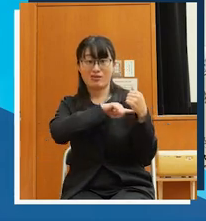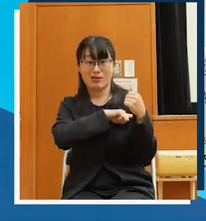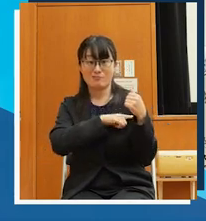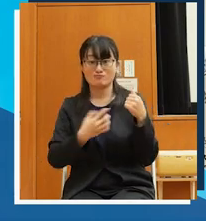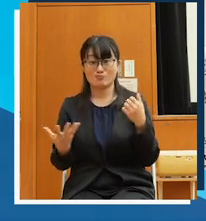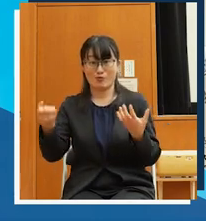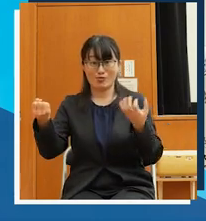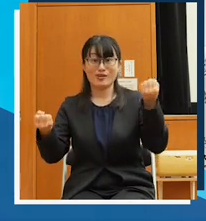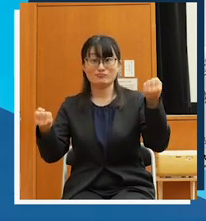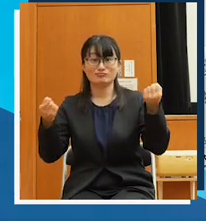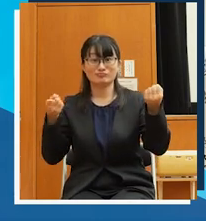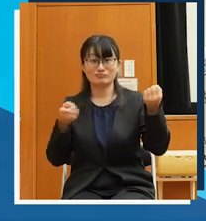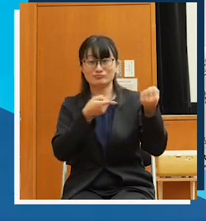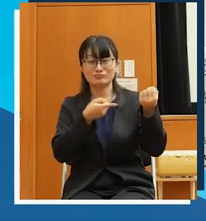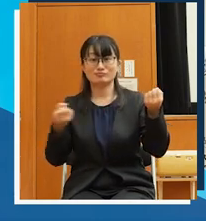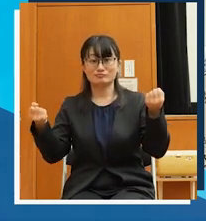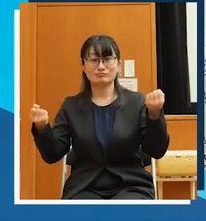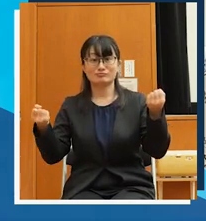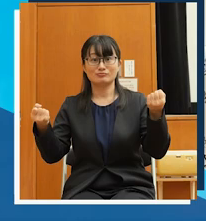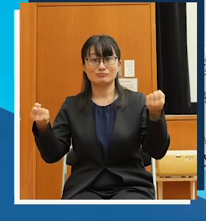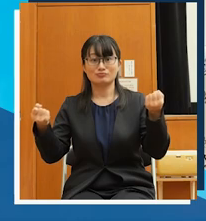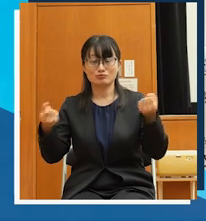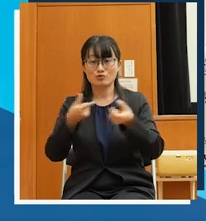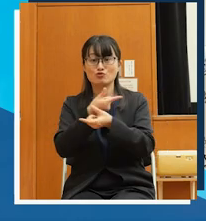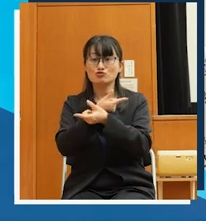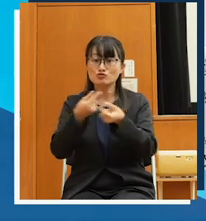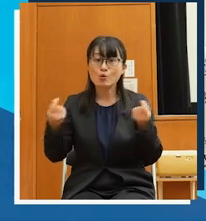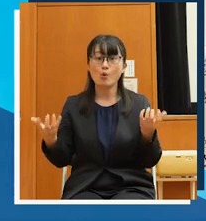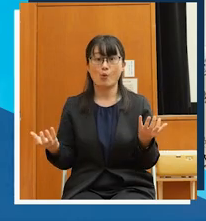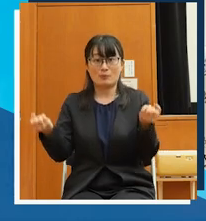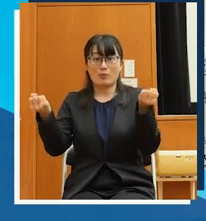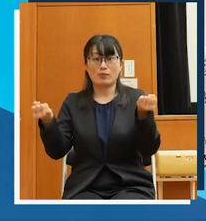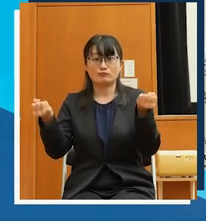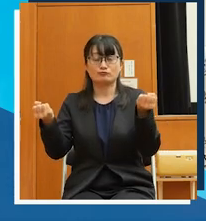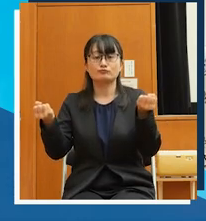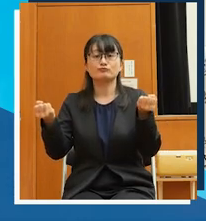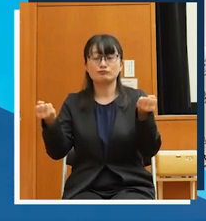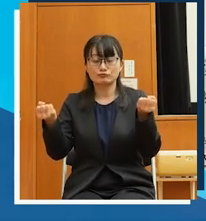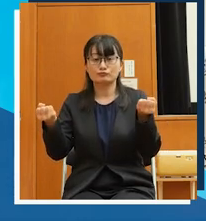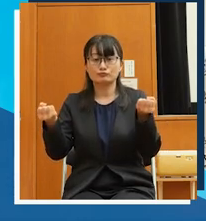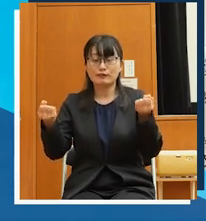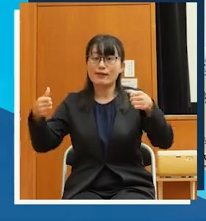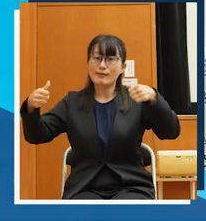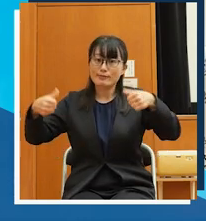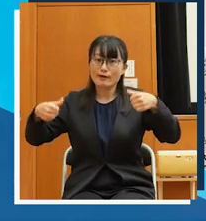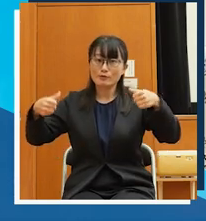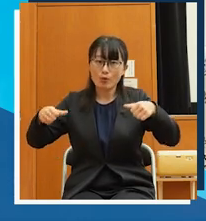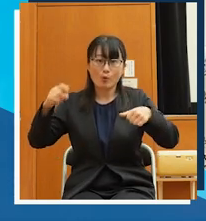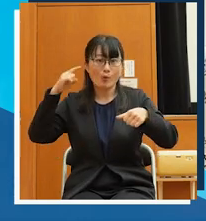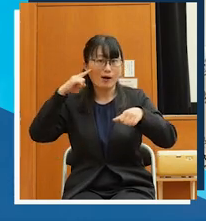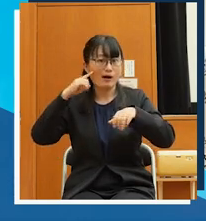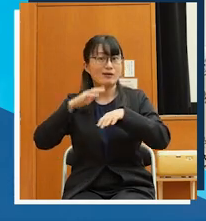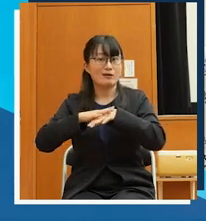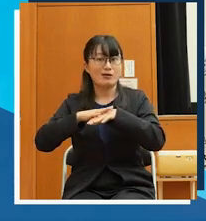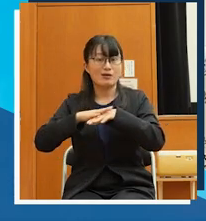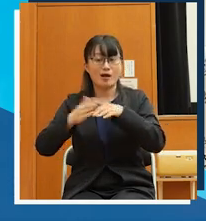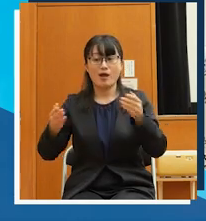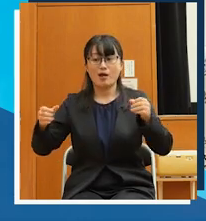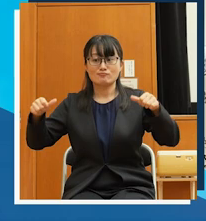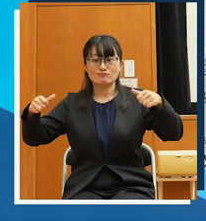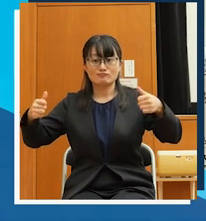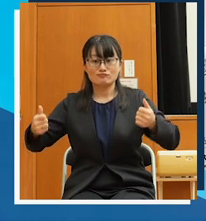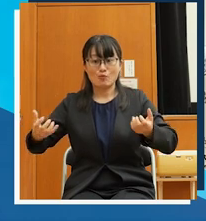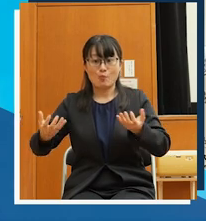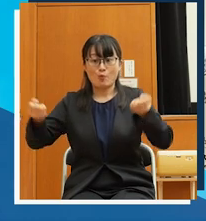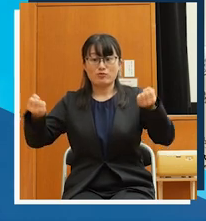いう権能をはですね相互に持っていてえそれぞれ対等の関係にあるとどっちが上だとかどっちが下だとかそういう